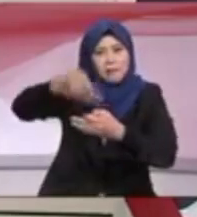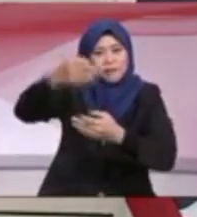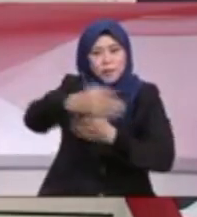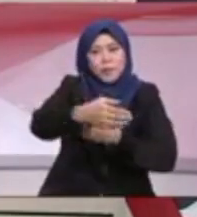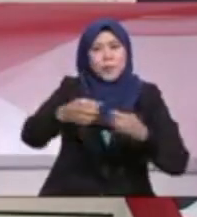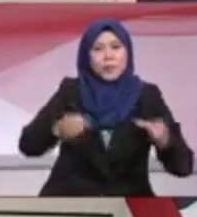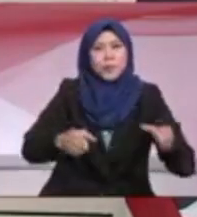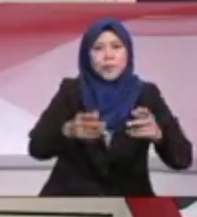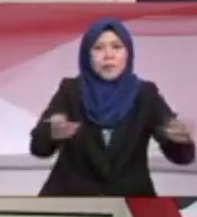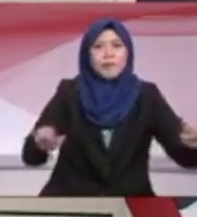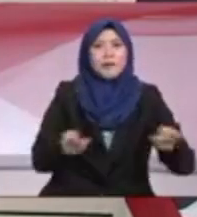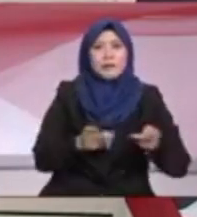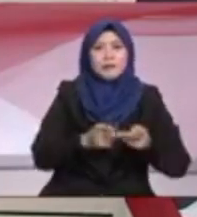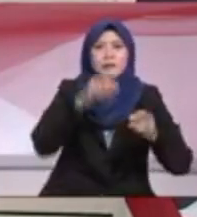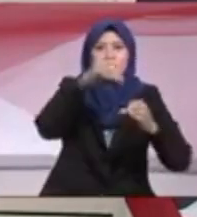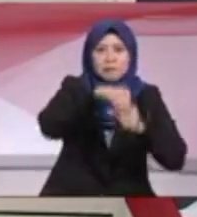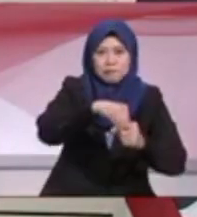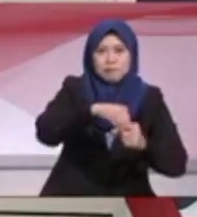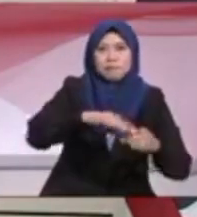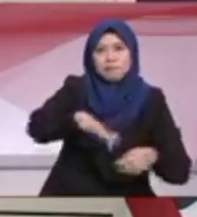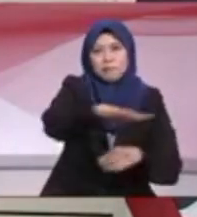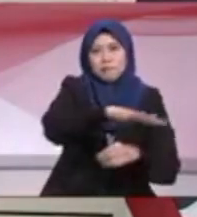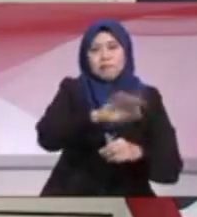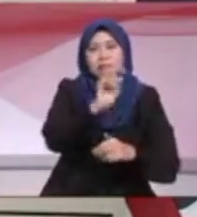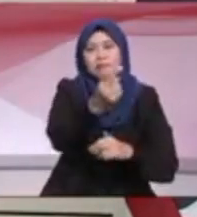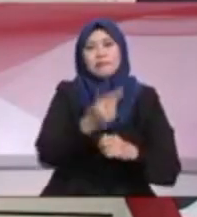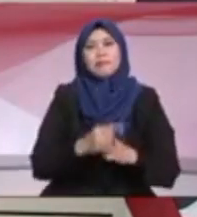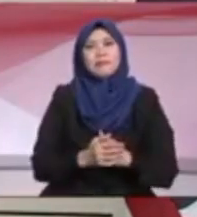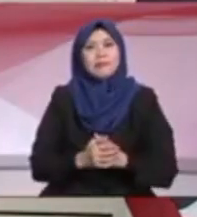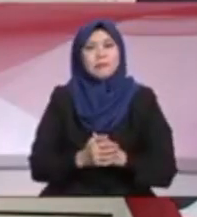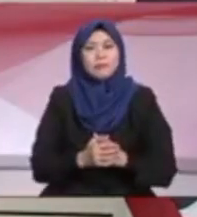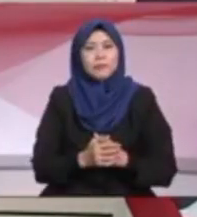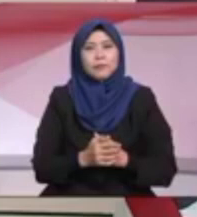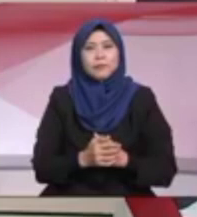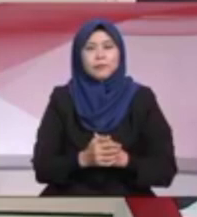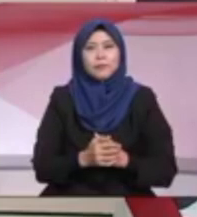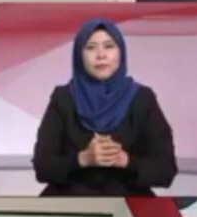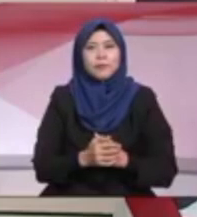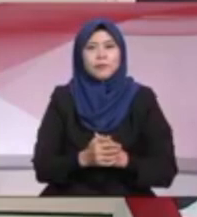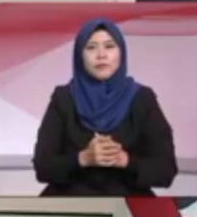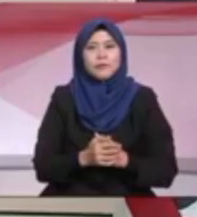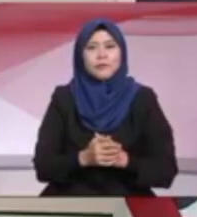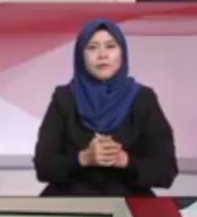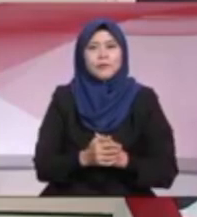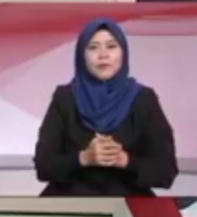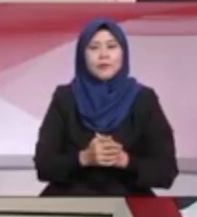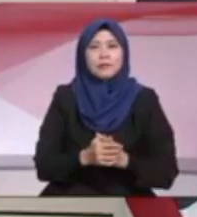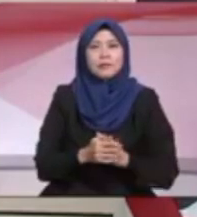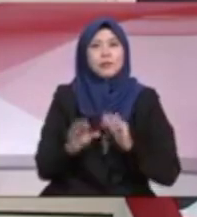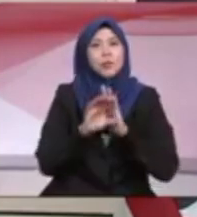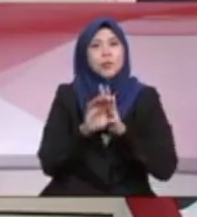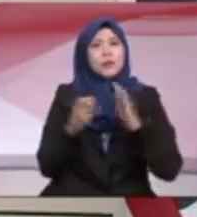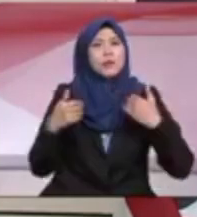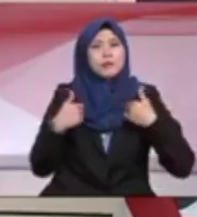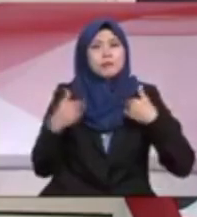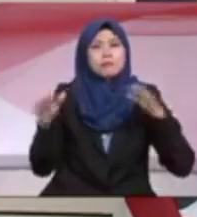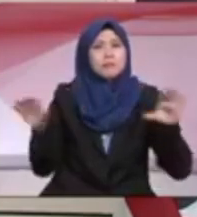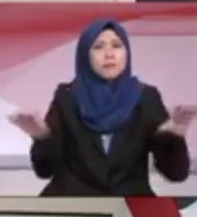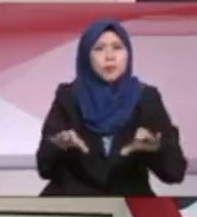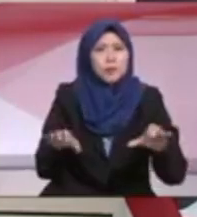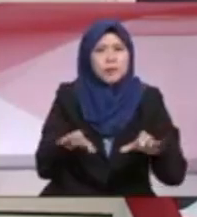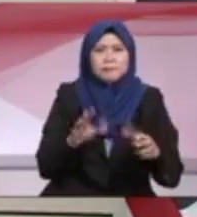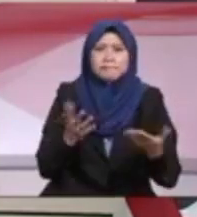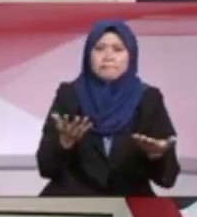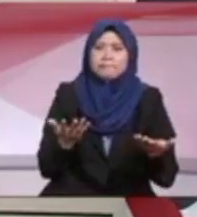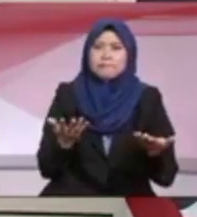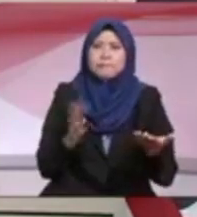di kawasan kondo tersebut. Katakan ada apa nama perbuatan-perbuatan yang